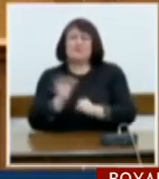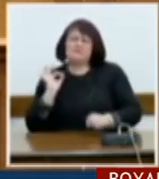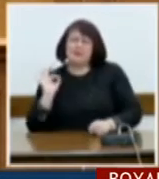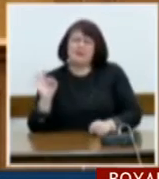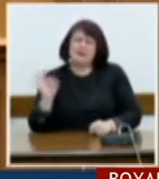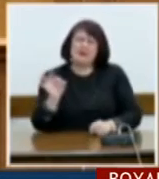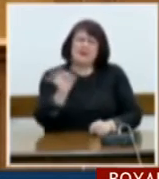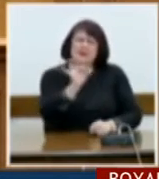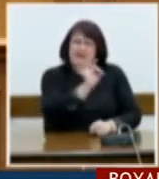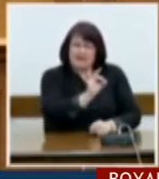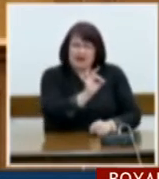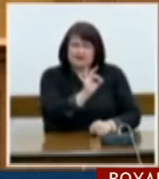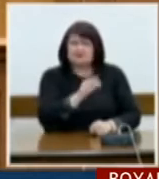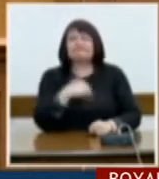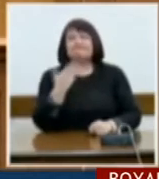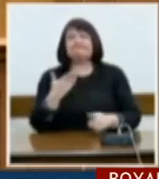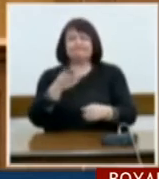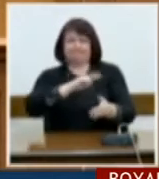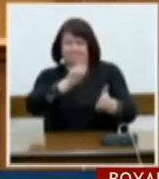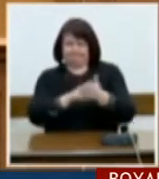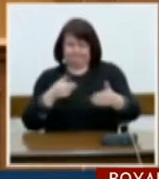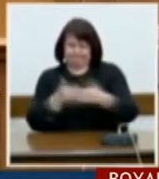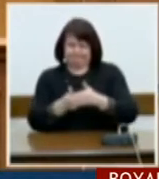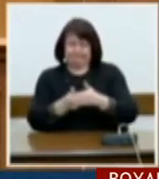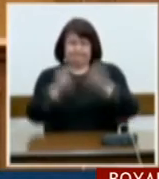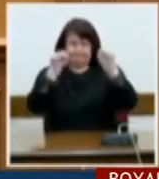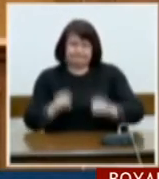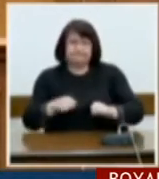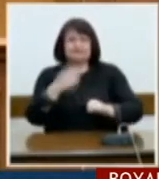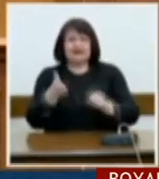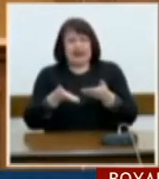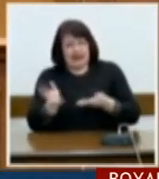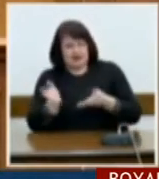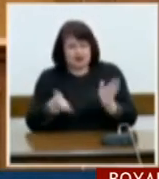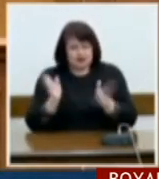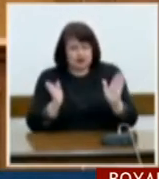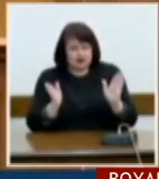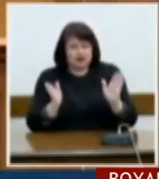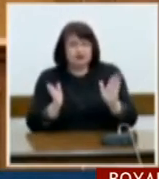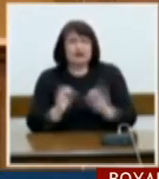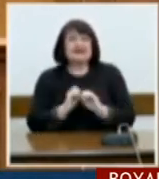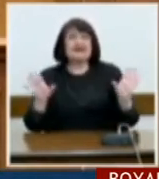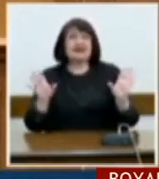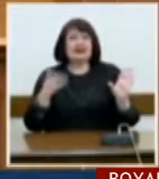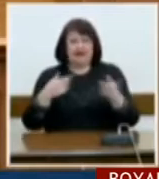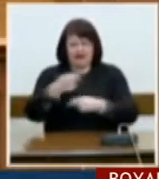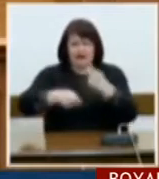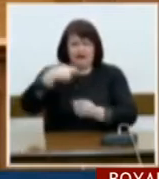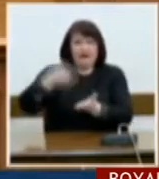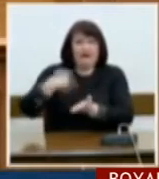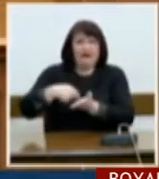σε όλες σχεδόν τις χώρες μία απότομη αύξηση της ζήτησης και της